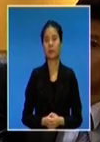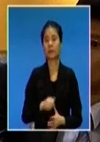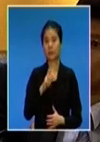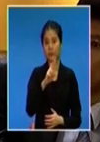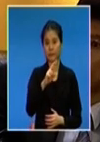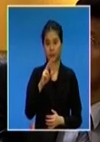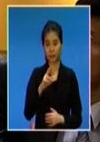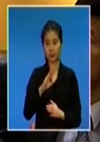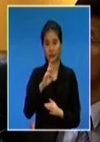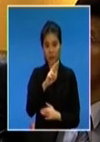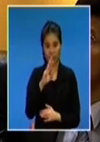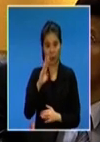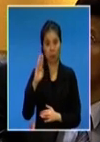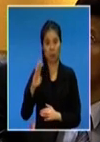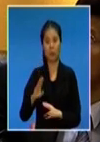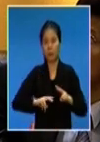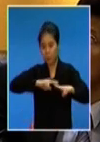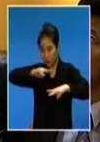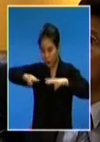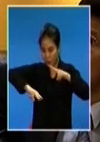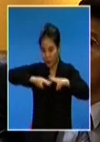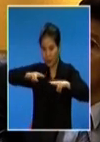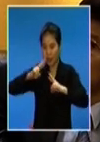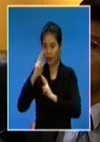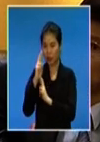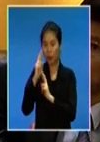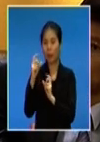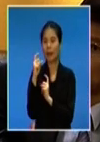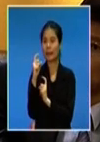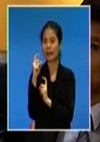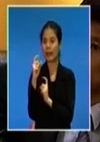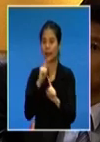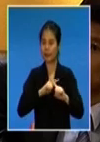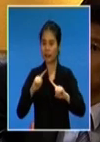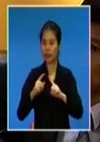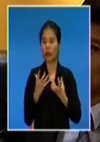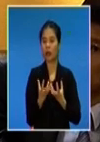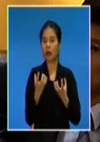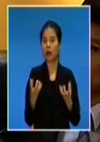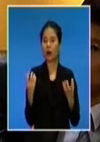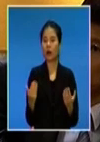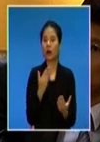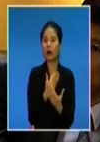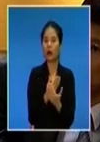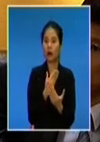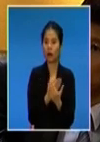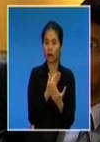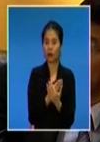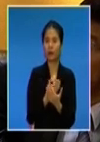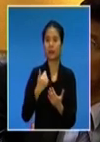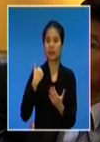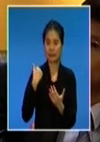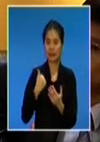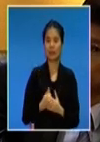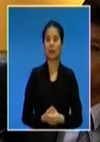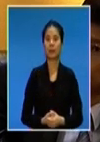ระวังที่ว่ามีการตรวจสอบตลอดเนี่ยนะครับเรื่องอุปกรณ์ที่ว่าเราถึงเสนอว่าให้ไปใช้เงินจากภายนอกที่ท่านเสนอเนี่ยชัดเจน